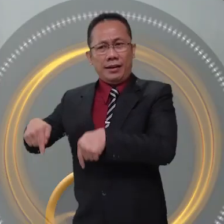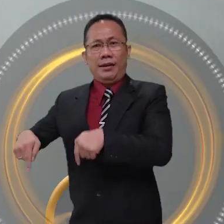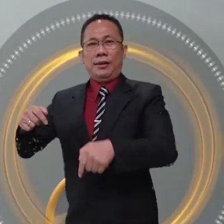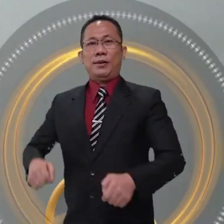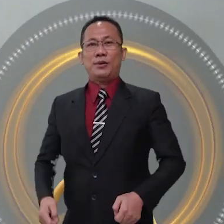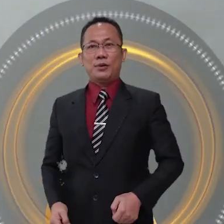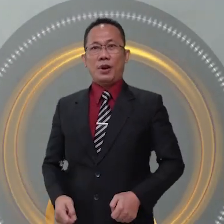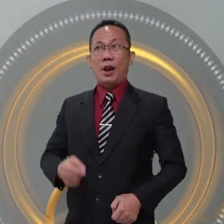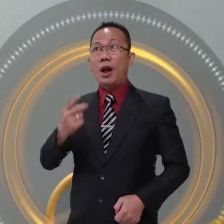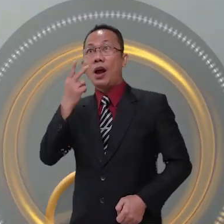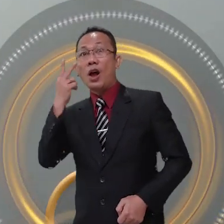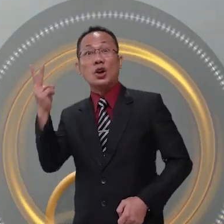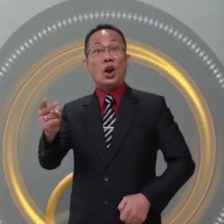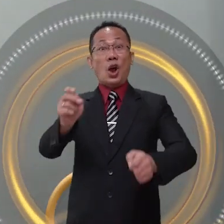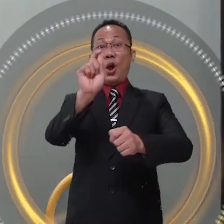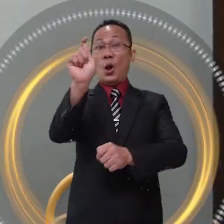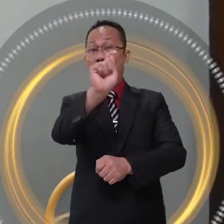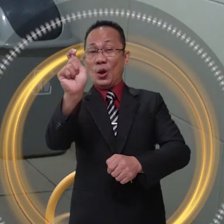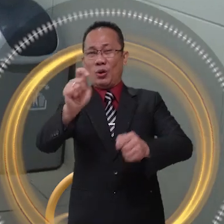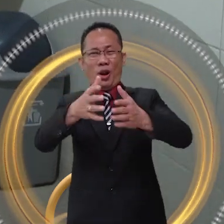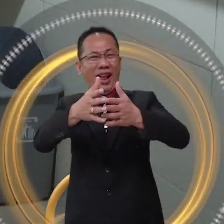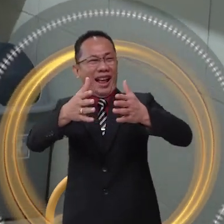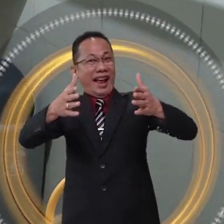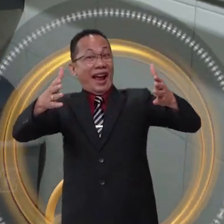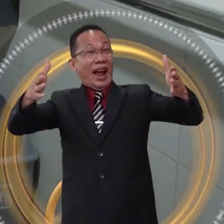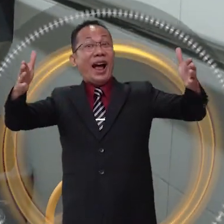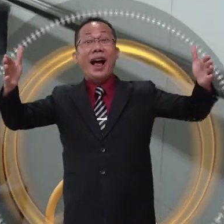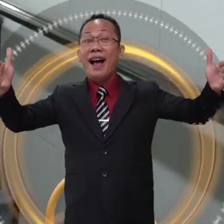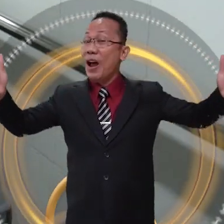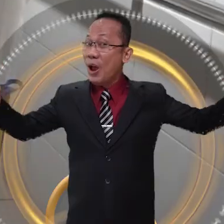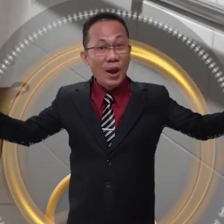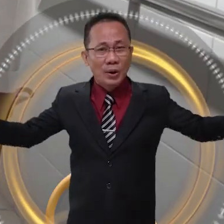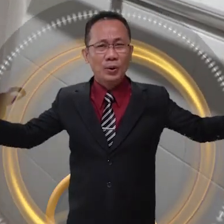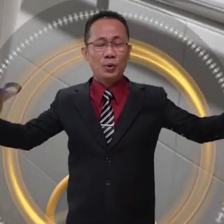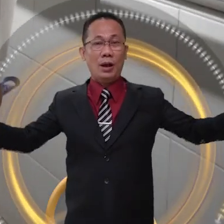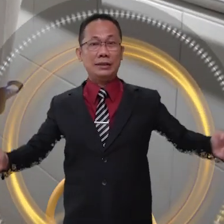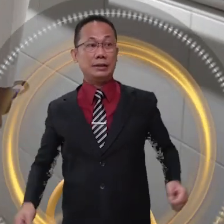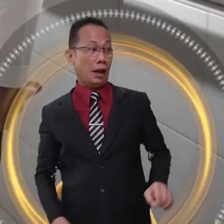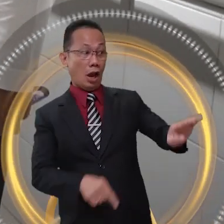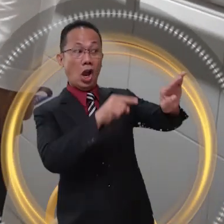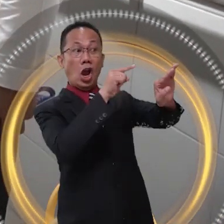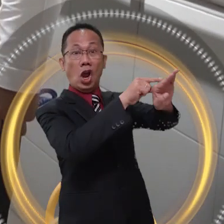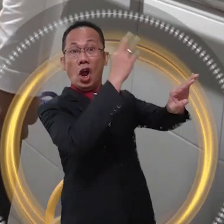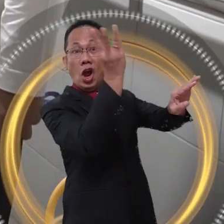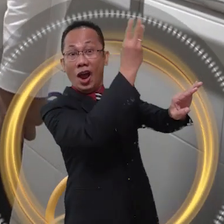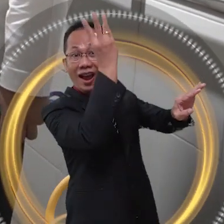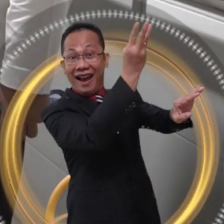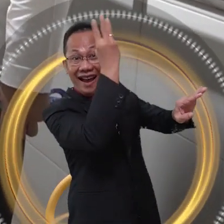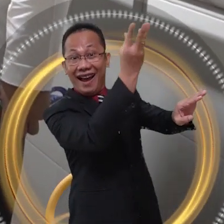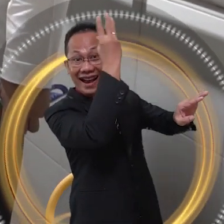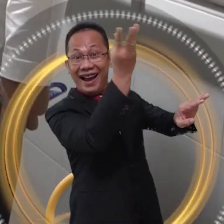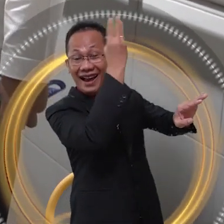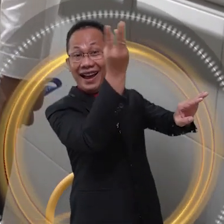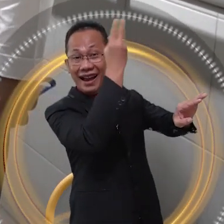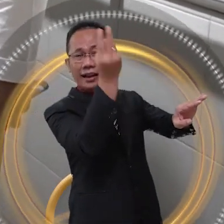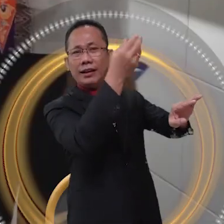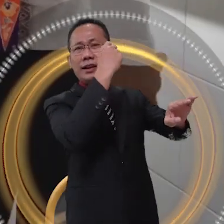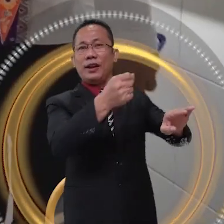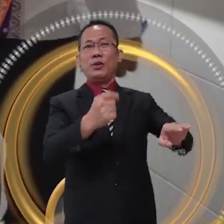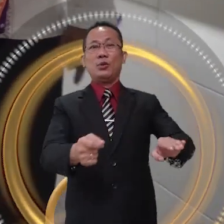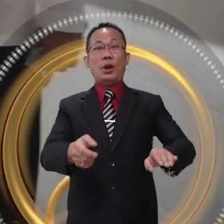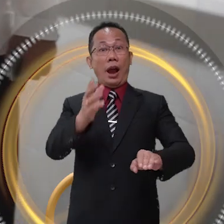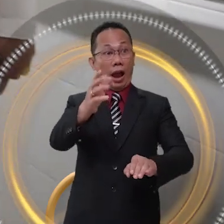disable fisik, juga tersedia kamar mandi khusus disabilitas dengan ruangan yang lebih luas, hingga tersedianya tombol